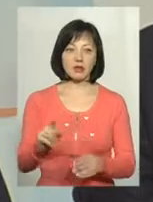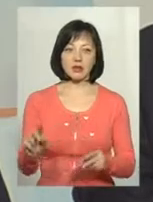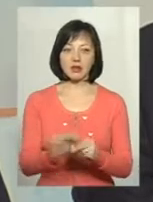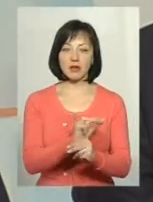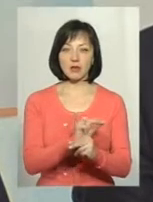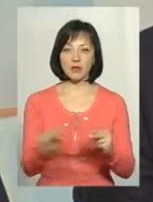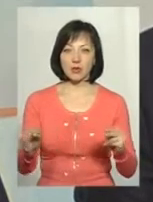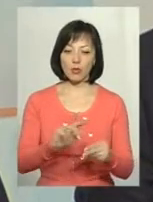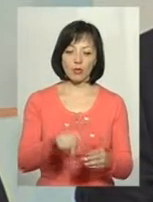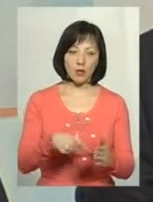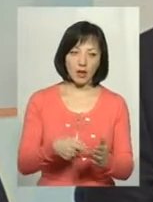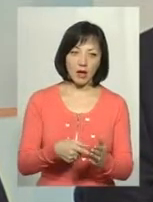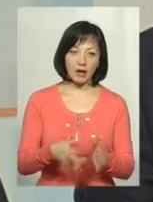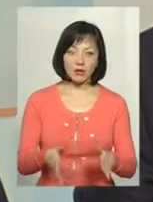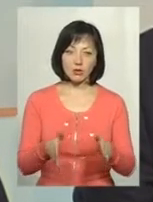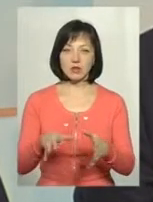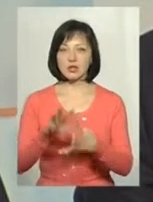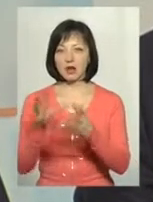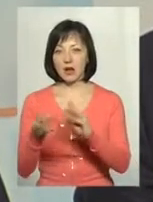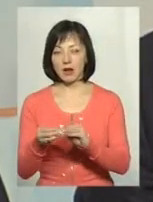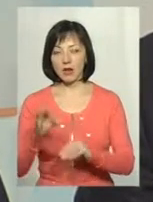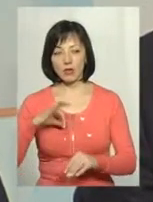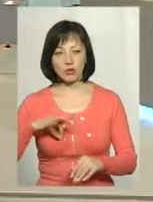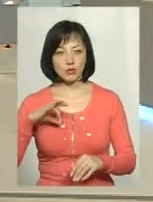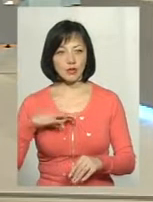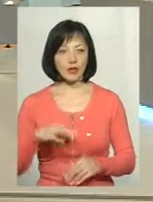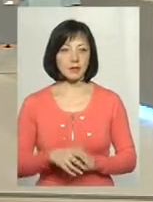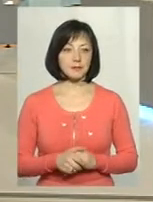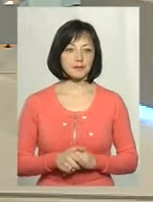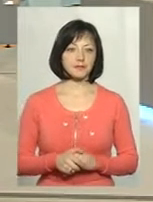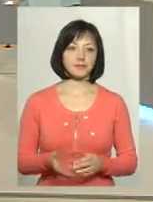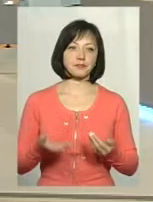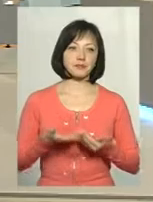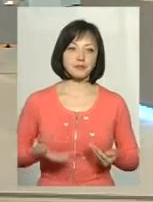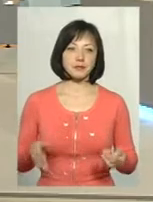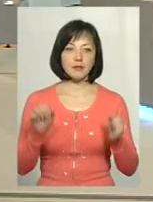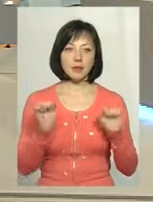ремонту і комунальних доріг, і доріг загального користування. Ми можемо сьогодні